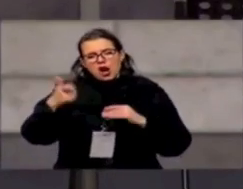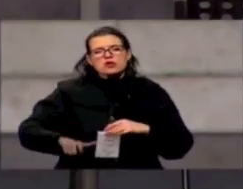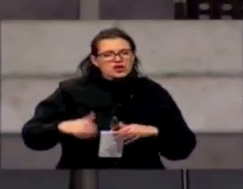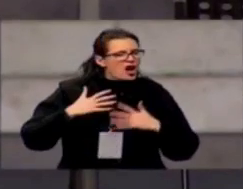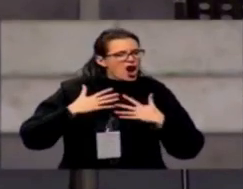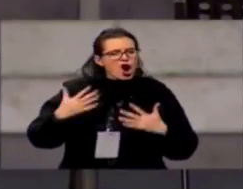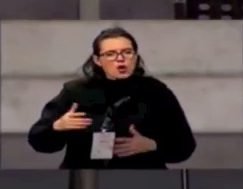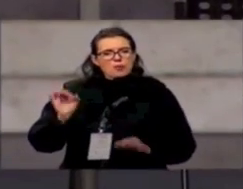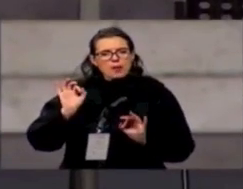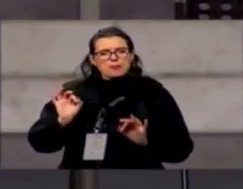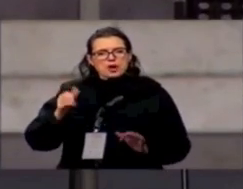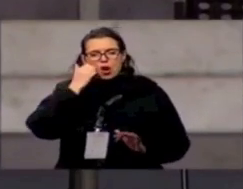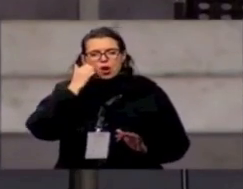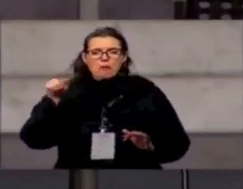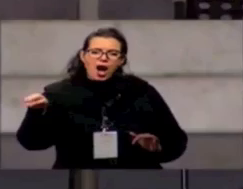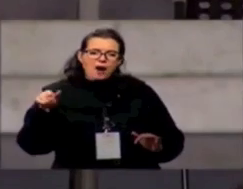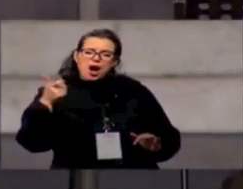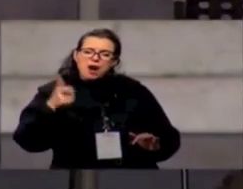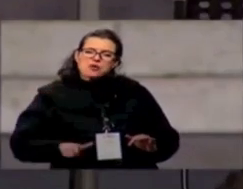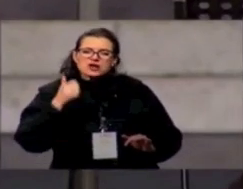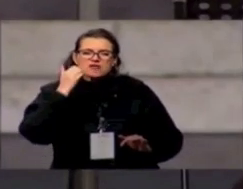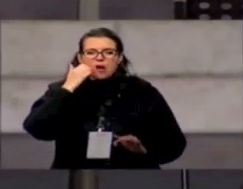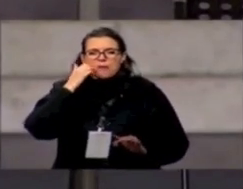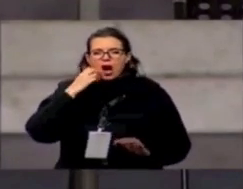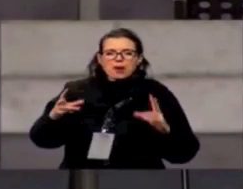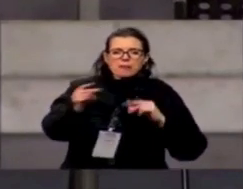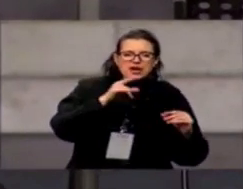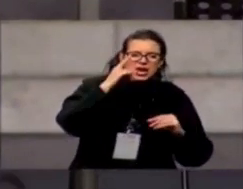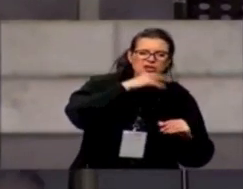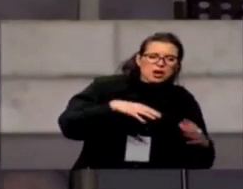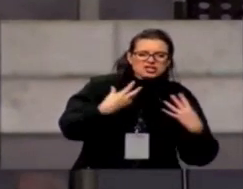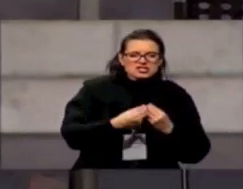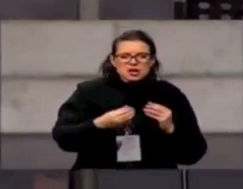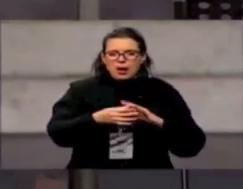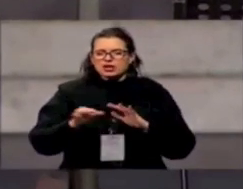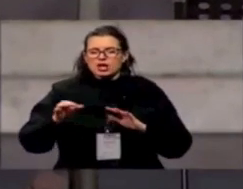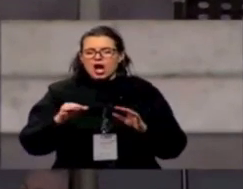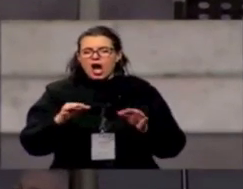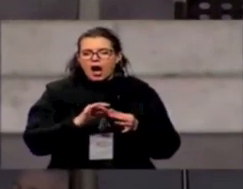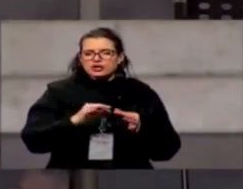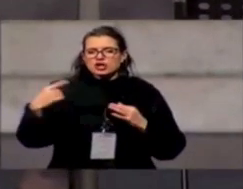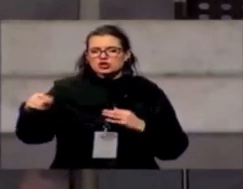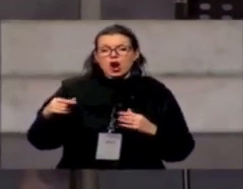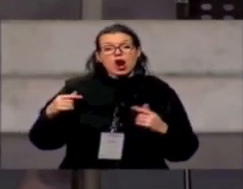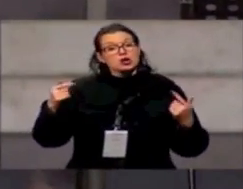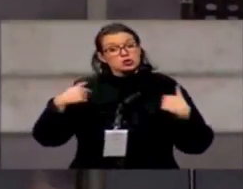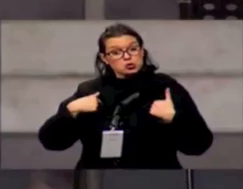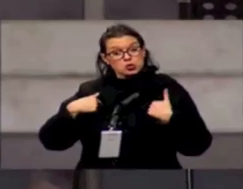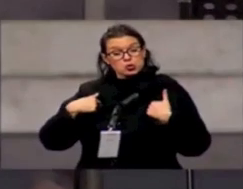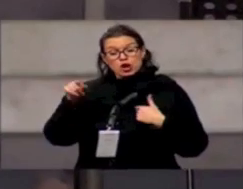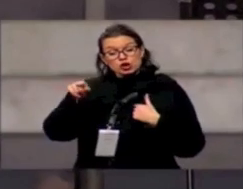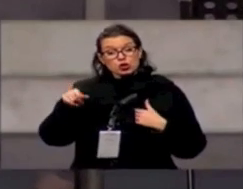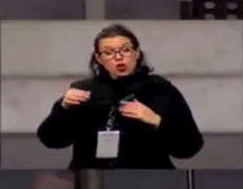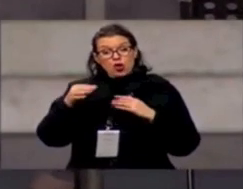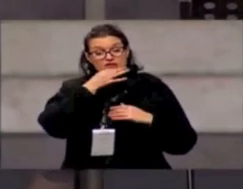stata lei che sicuramente ha sparlato con l'amica di quello che facevano a letto allora se sei la donna mia non devi parlare con le amiche tue